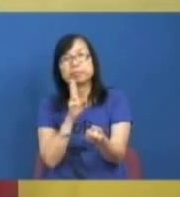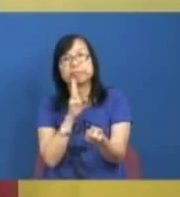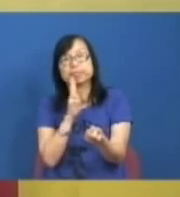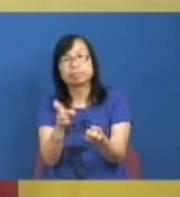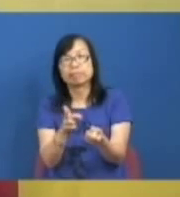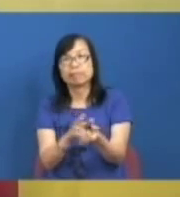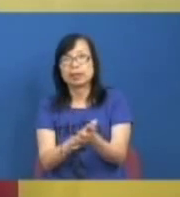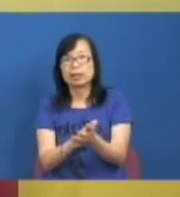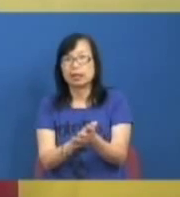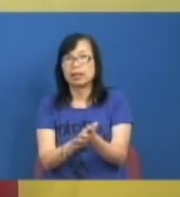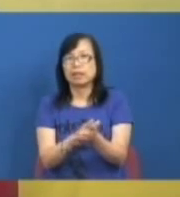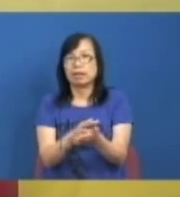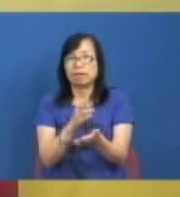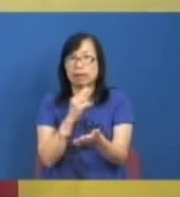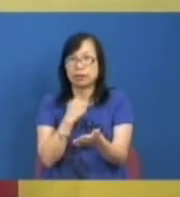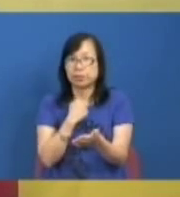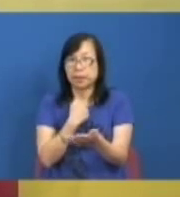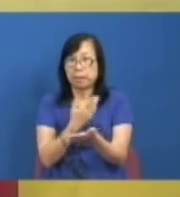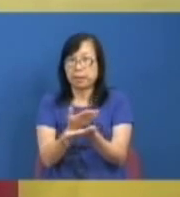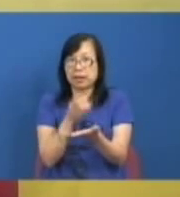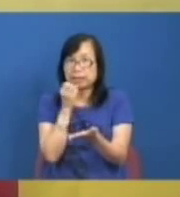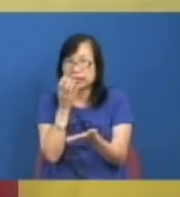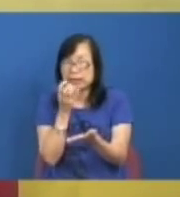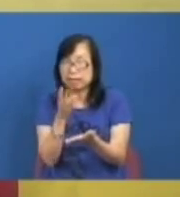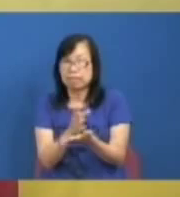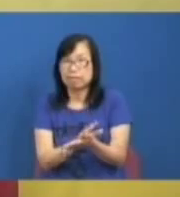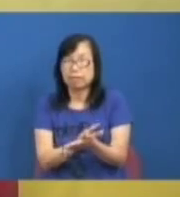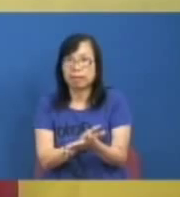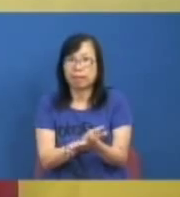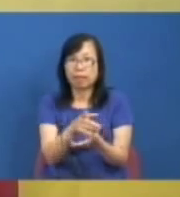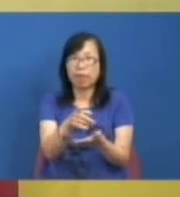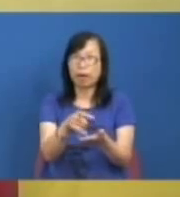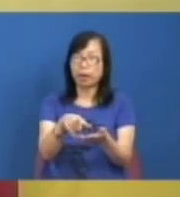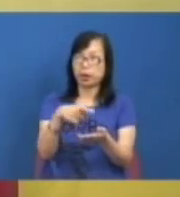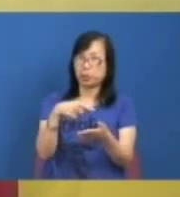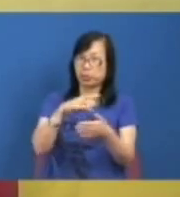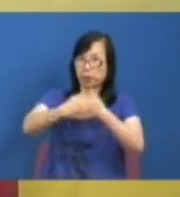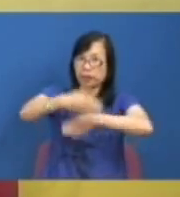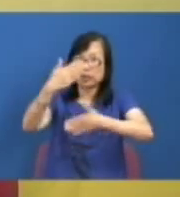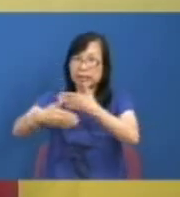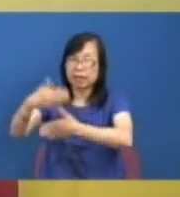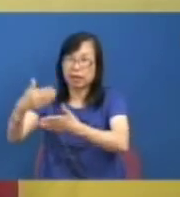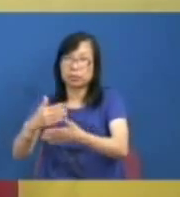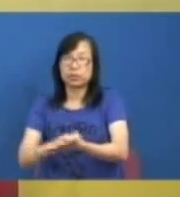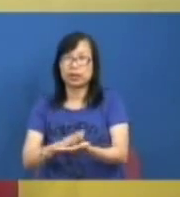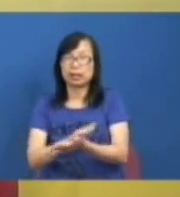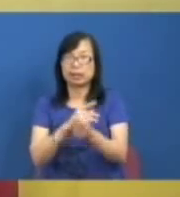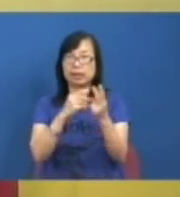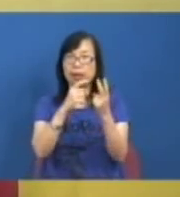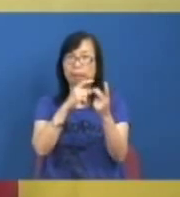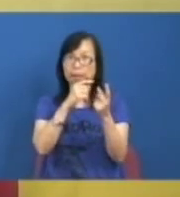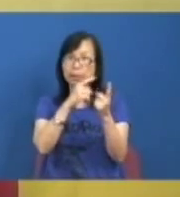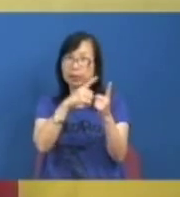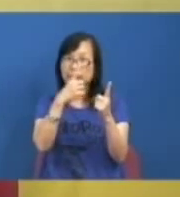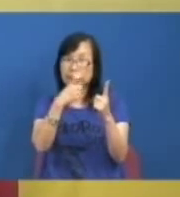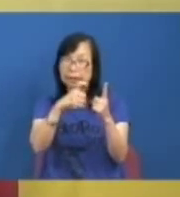咧，咁就俾人哋即係嚇建議，因為點解咧？建議咧就話，如果呢啲樓宇咧喺1987年之前係嘛，蒲